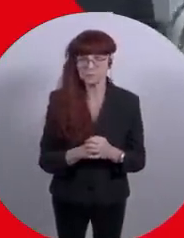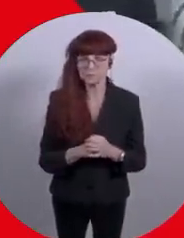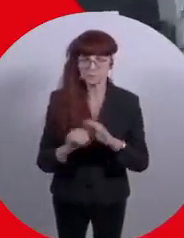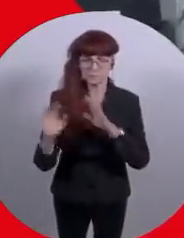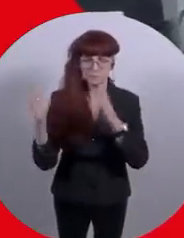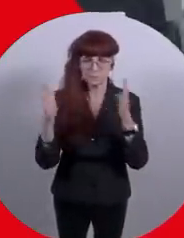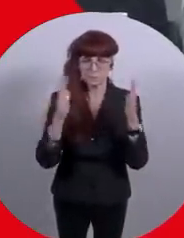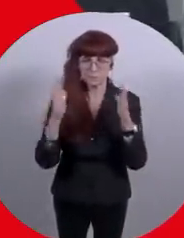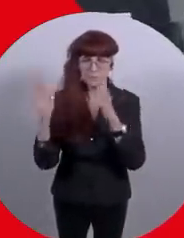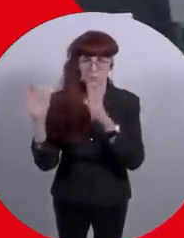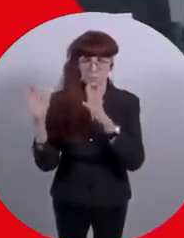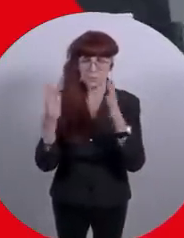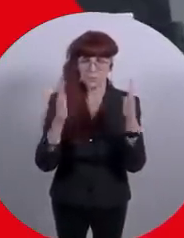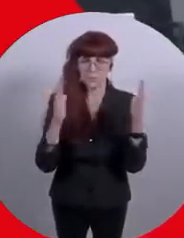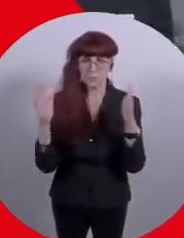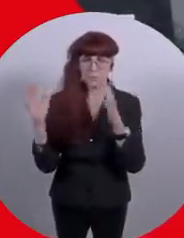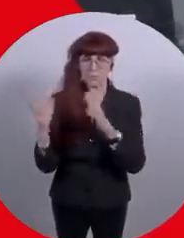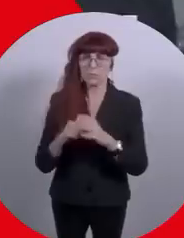und